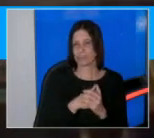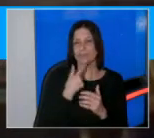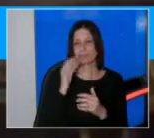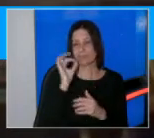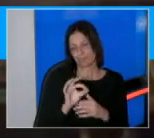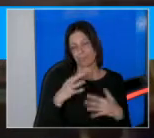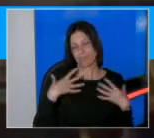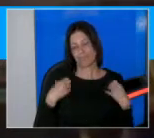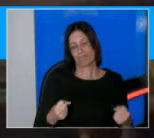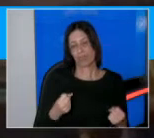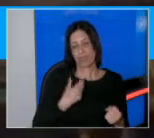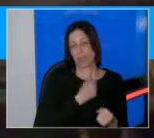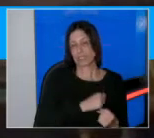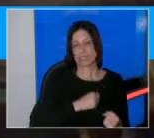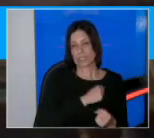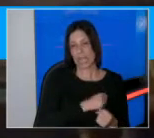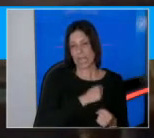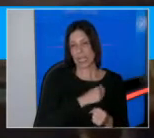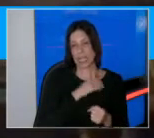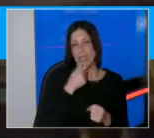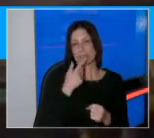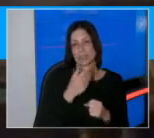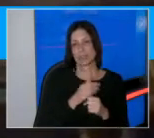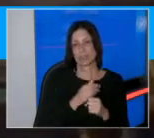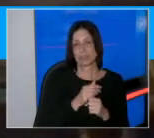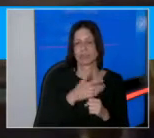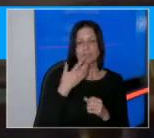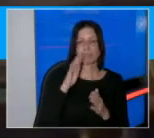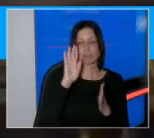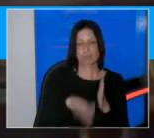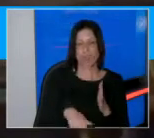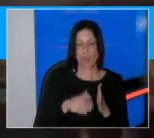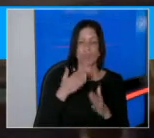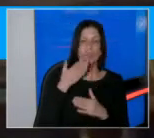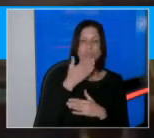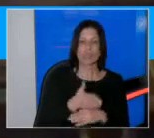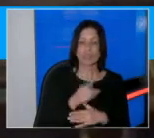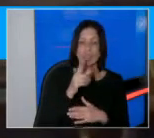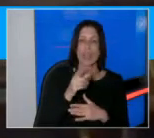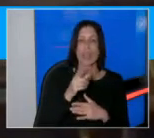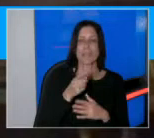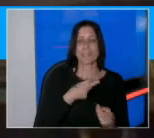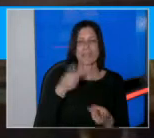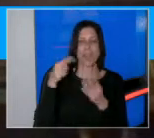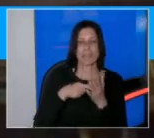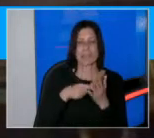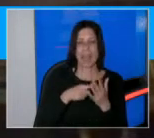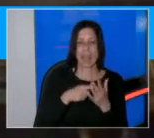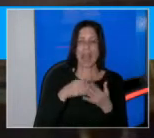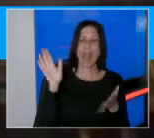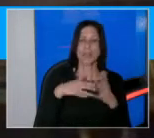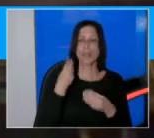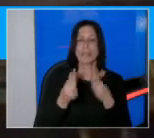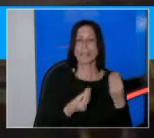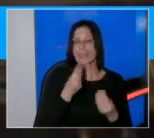פגיעה בבריאות לצערי, ירידה בפניות לבתי החולים על רקע אלימות מינית, ולצערי